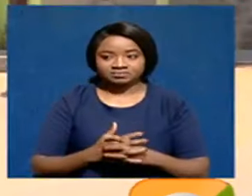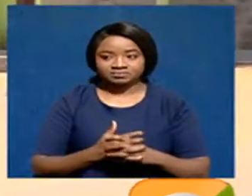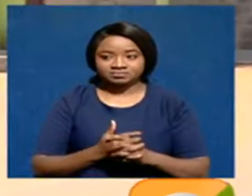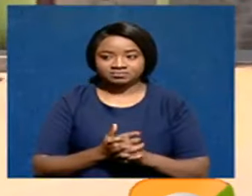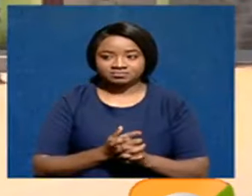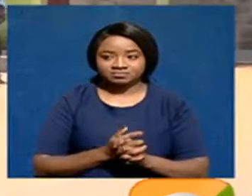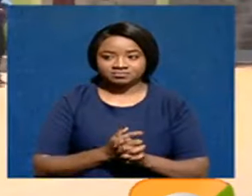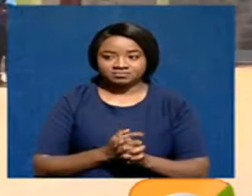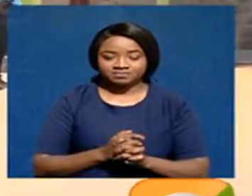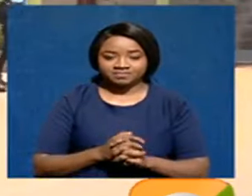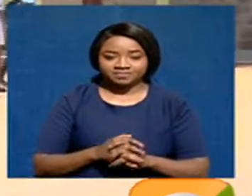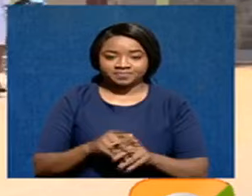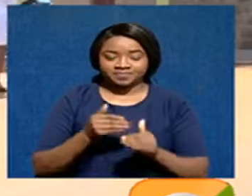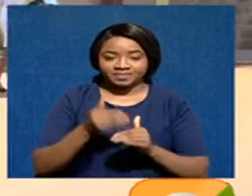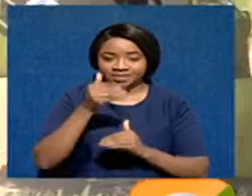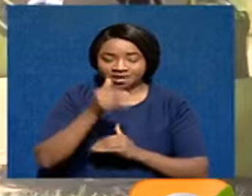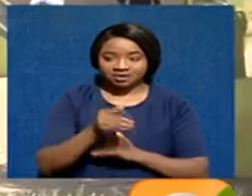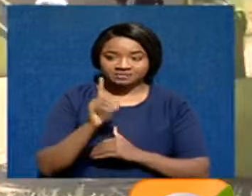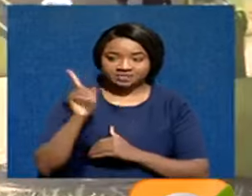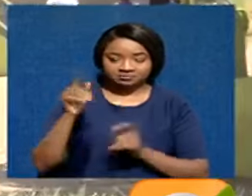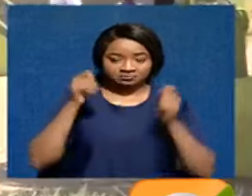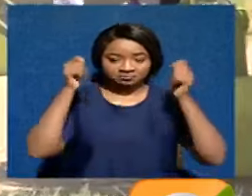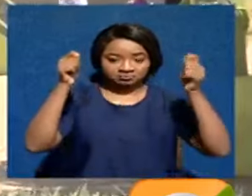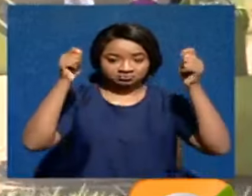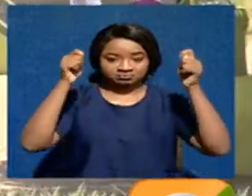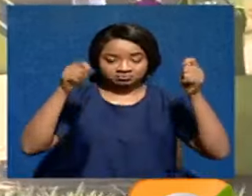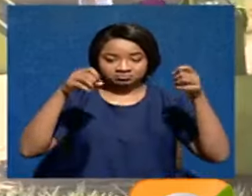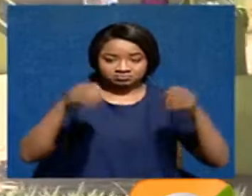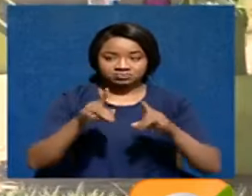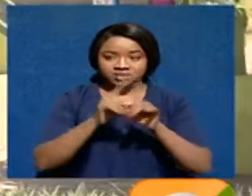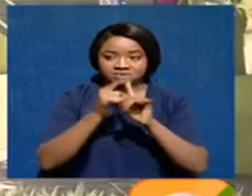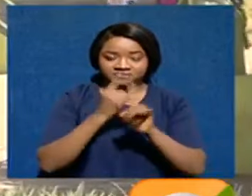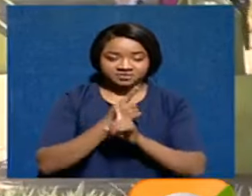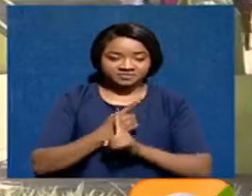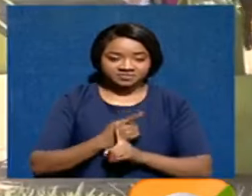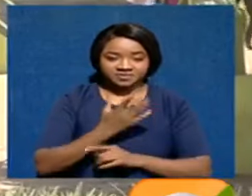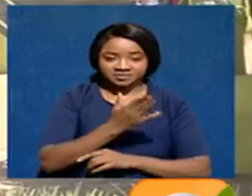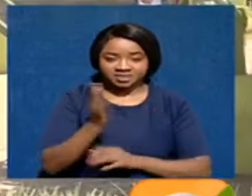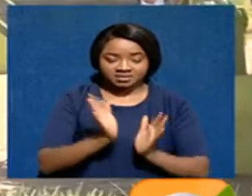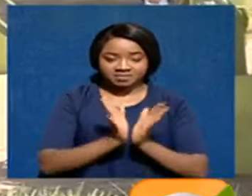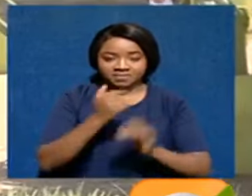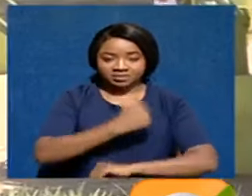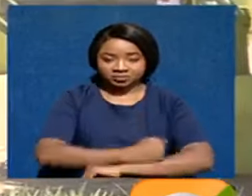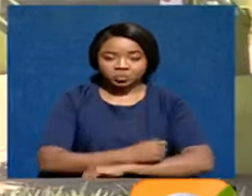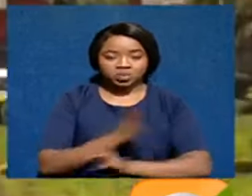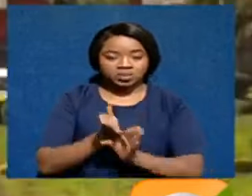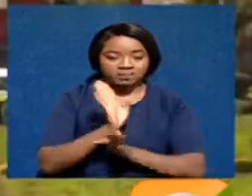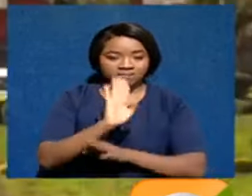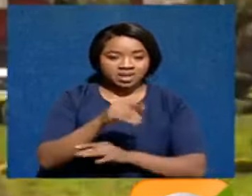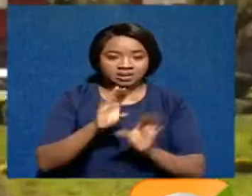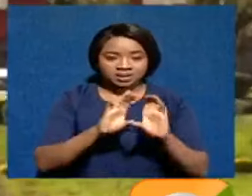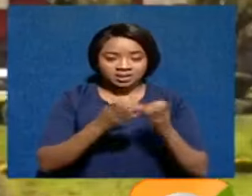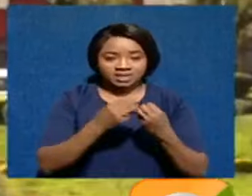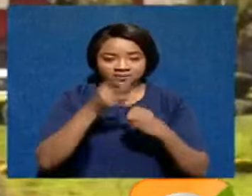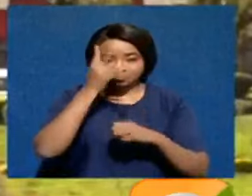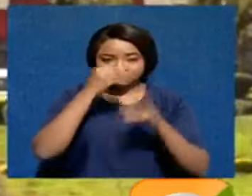Licha ya kusitishwa kwa mgomo wa wahadhiri na wanafunzi wa vyuo vikuu vya umma kurejelea masomo yao Jumatatu, katika